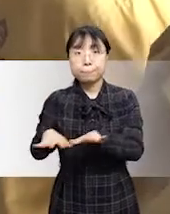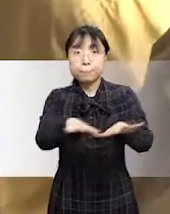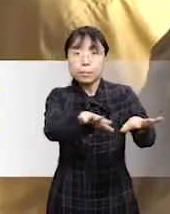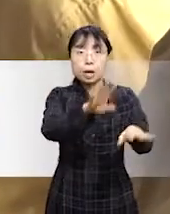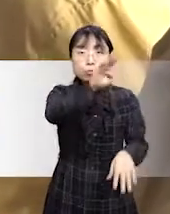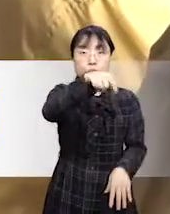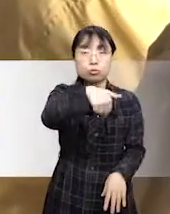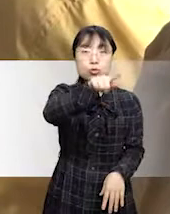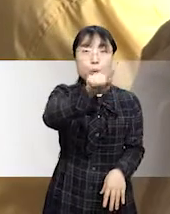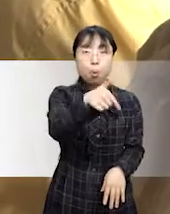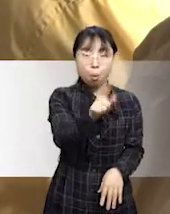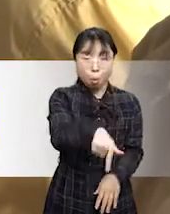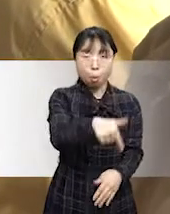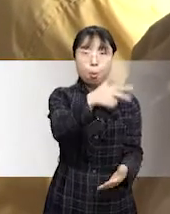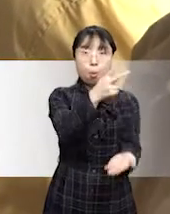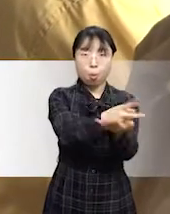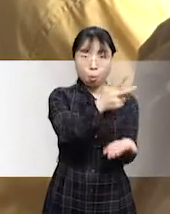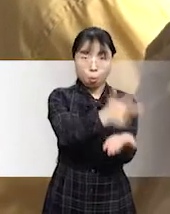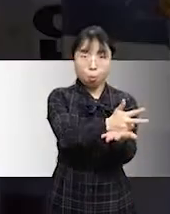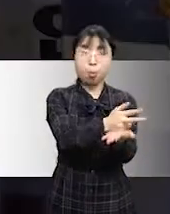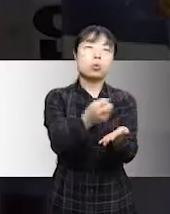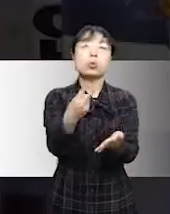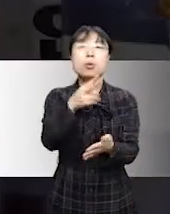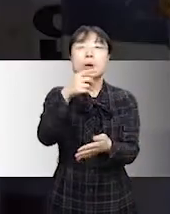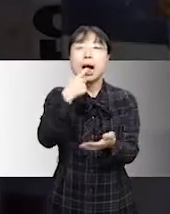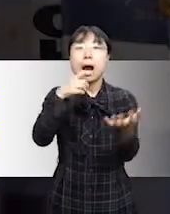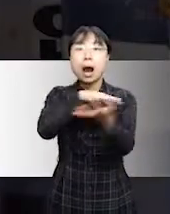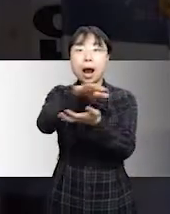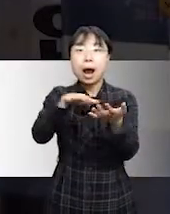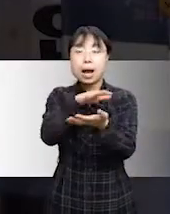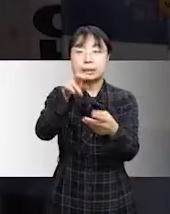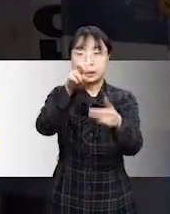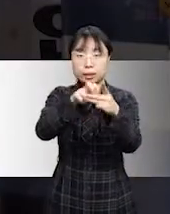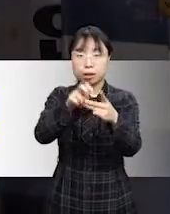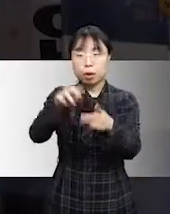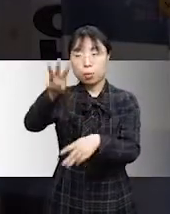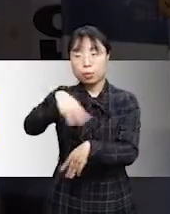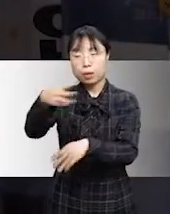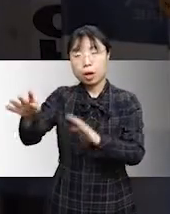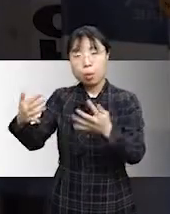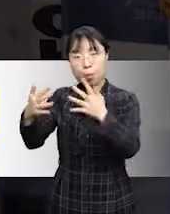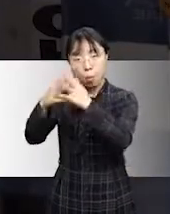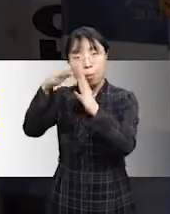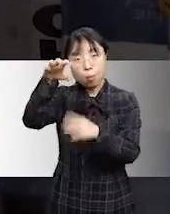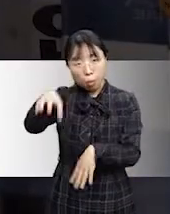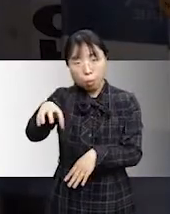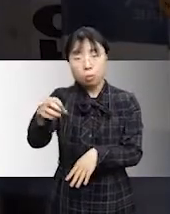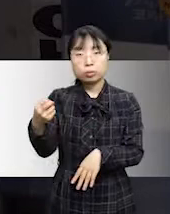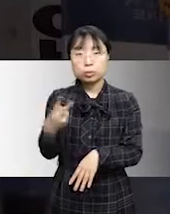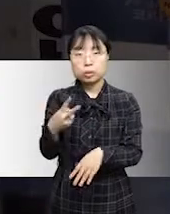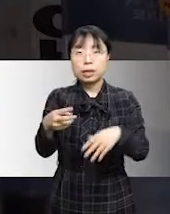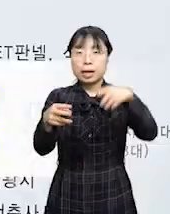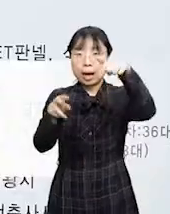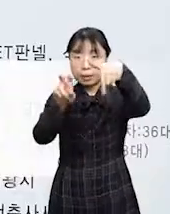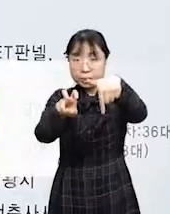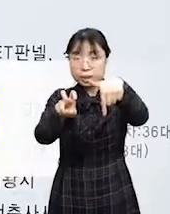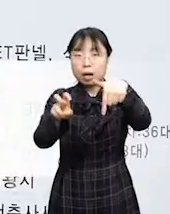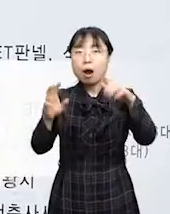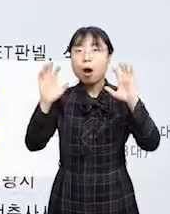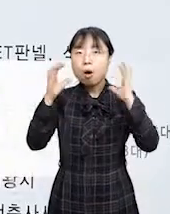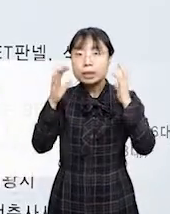부곡 도깨비시장 공영주차장, 백운 커뮤니티센터, 롯데 쇼핑몰 건설 현장, 갈미